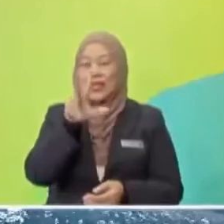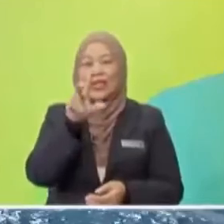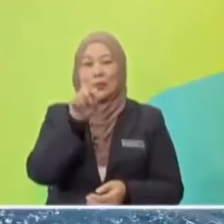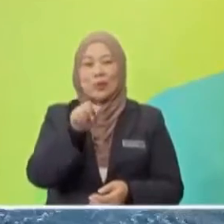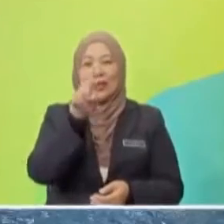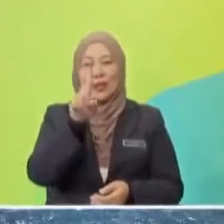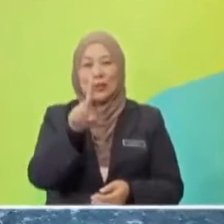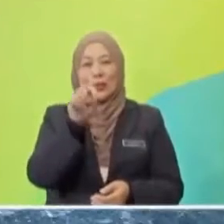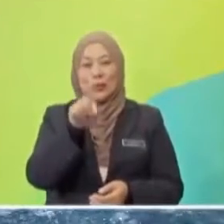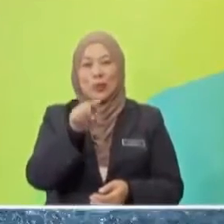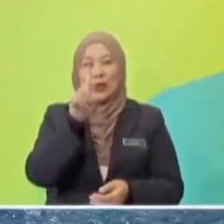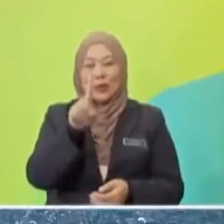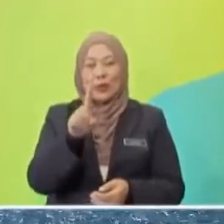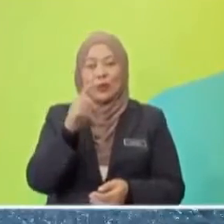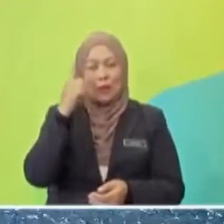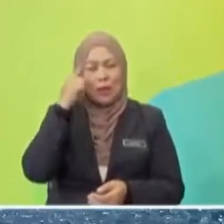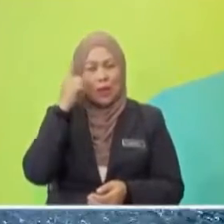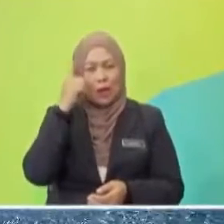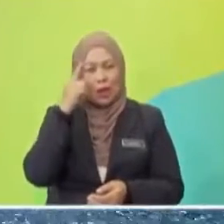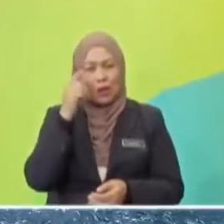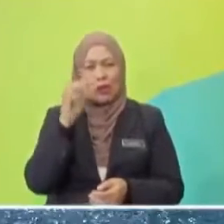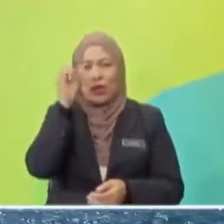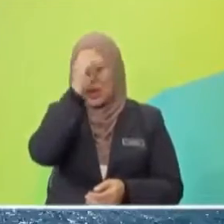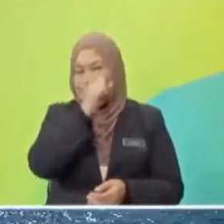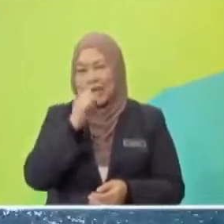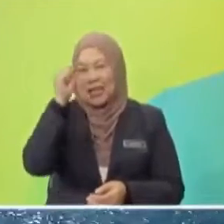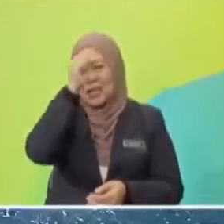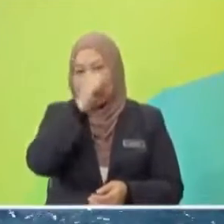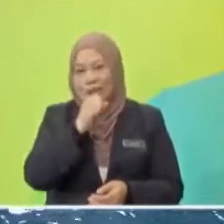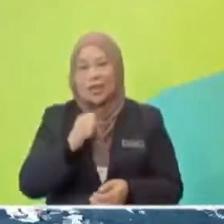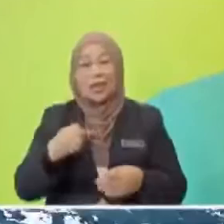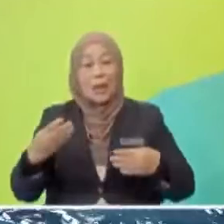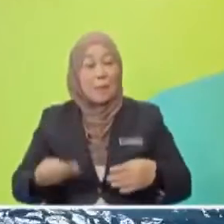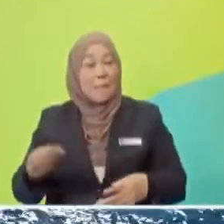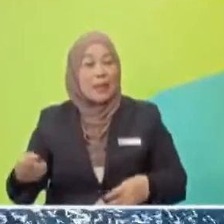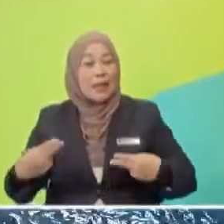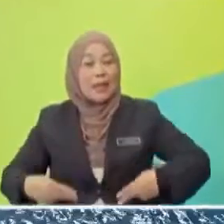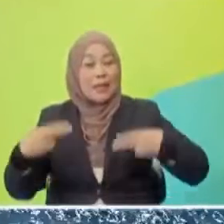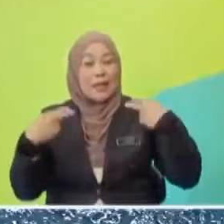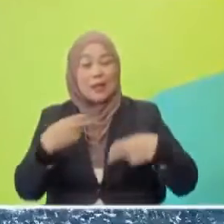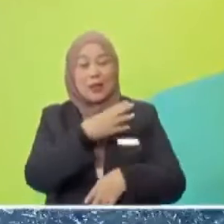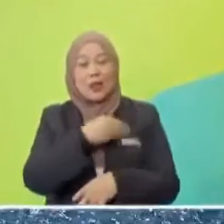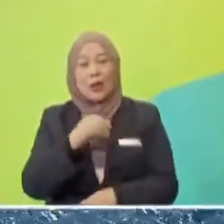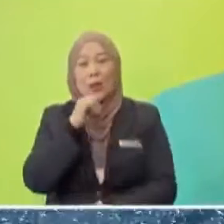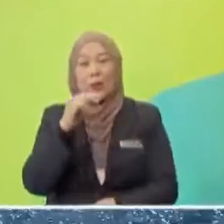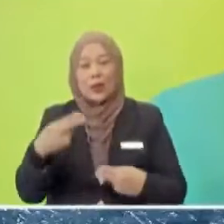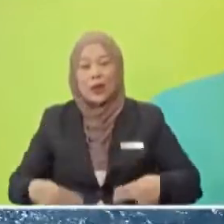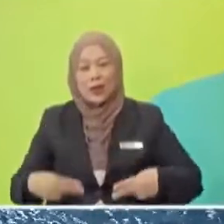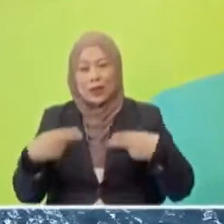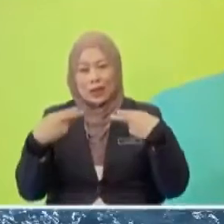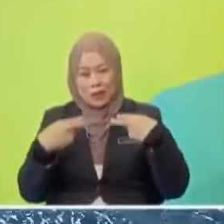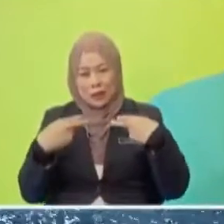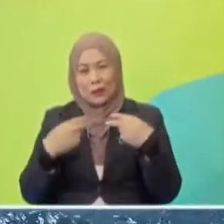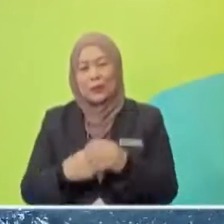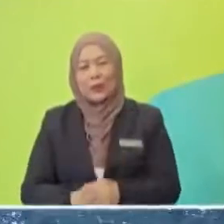ciri-ciri benda hidup dan benda bukan hidup di mana ojektif kita pada hari ini lah mengenal pasti ciri-ciri